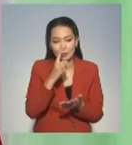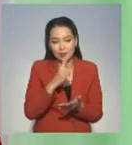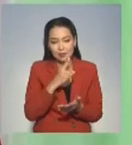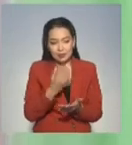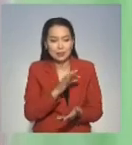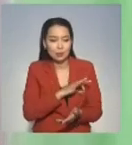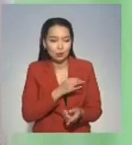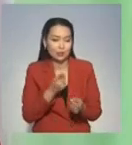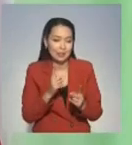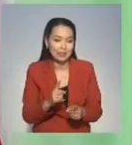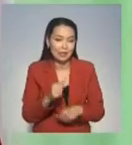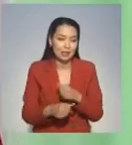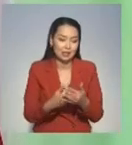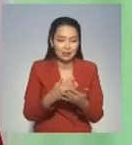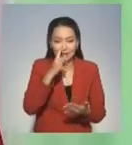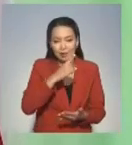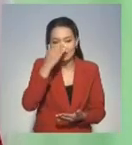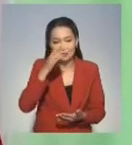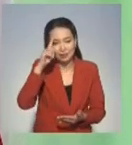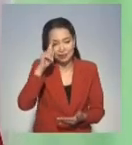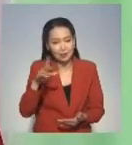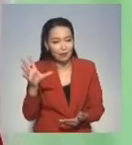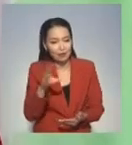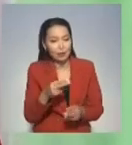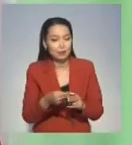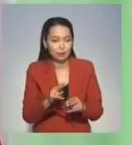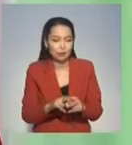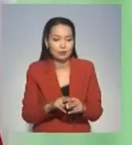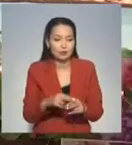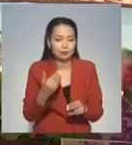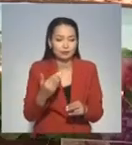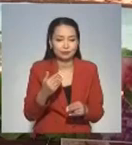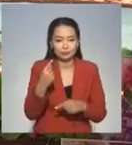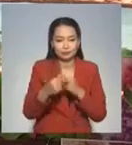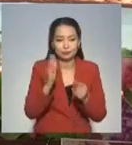натуральные ткани. Казахская келин должна уметь все. Мы хранительницы домашнего очага.